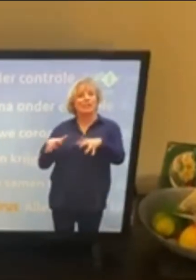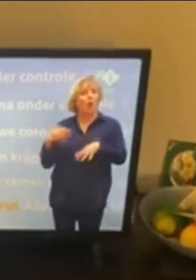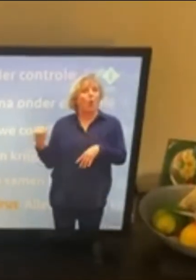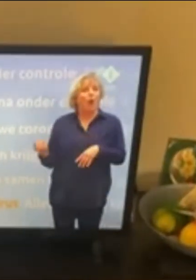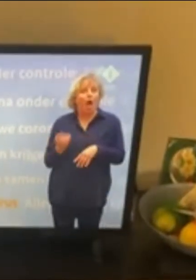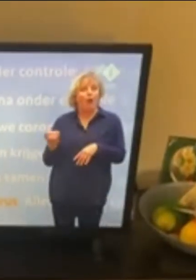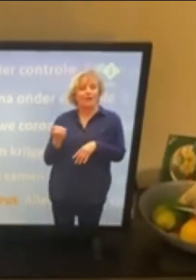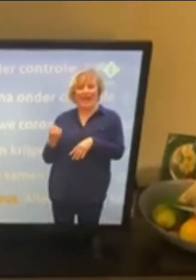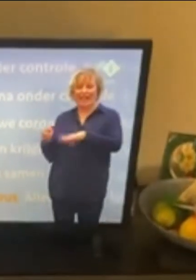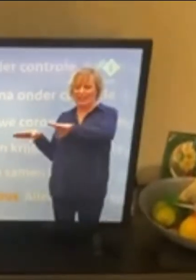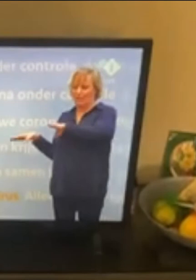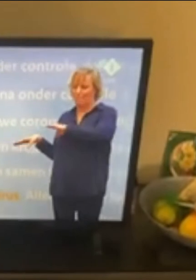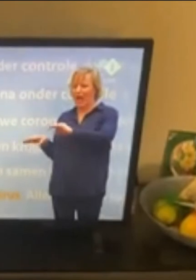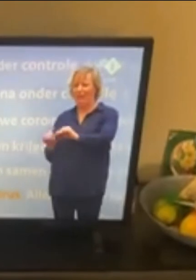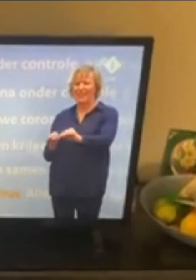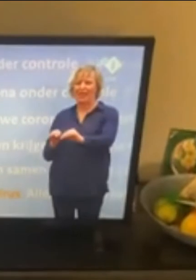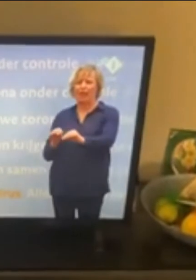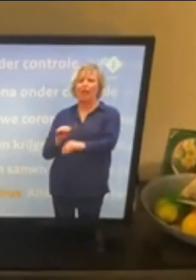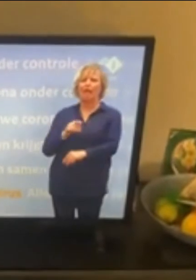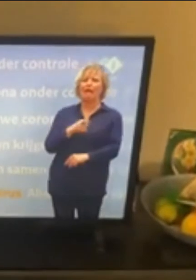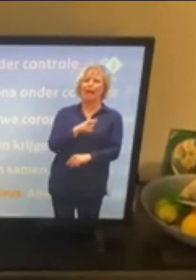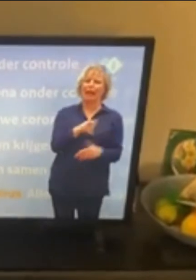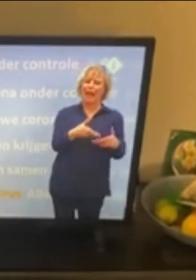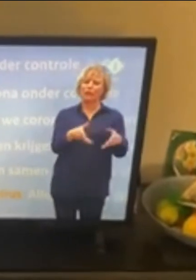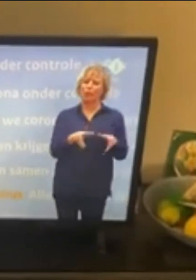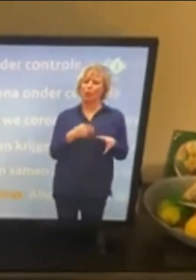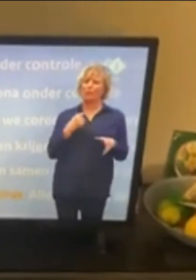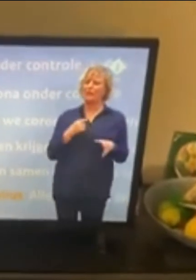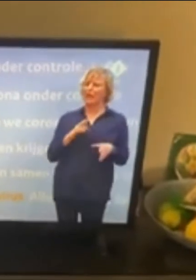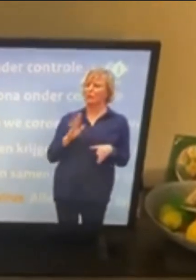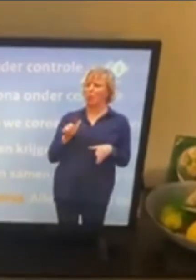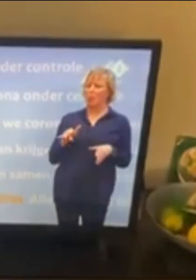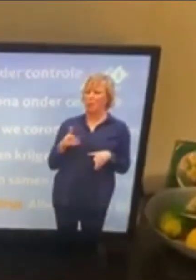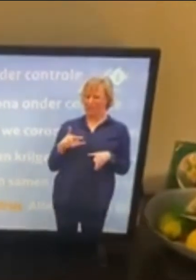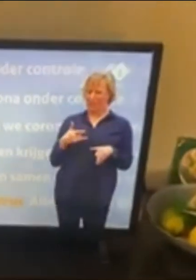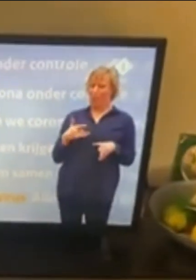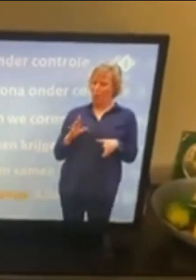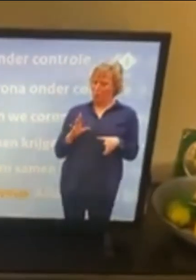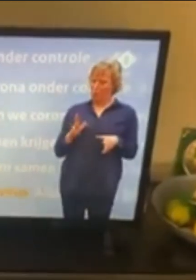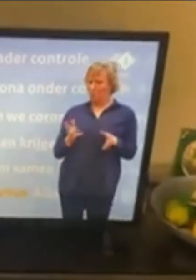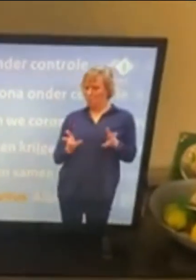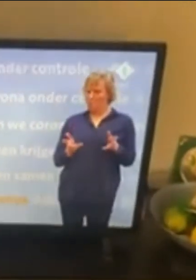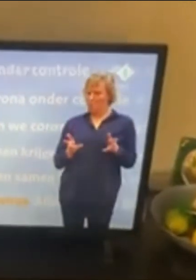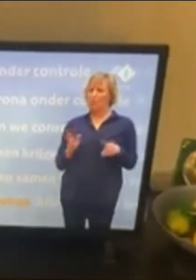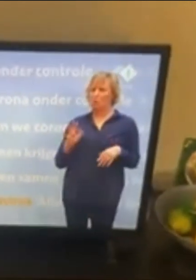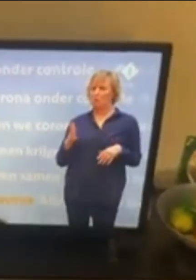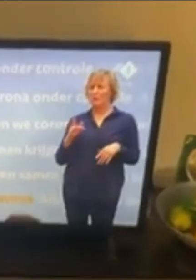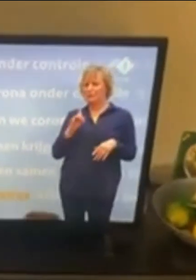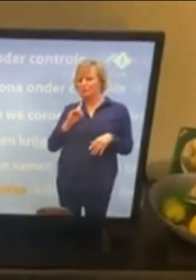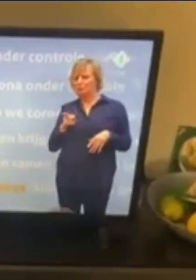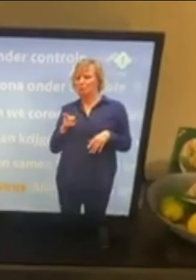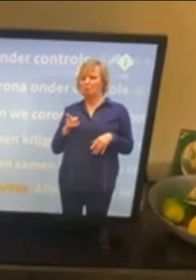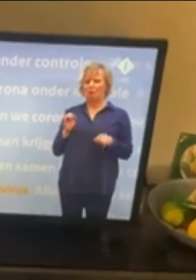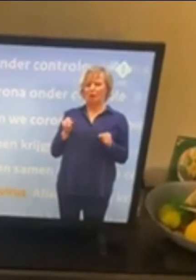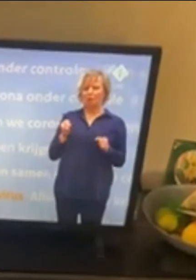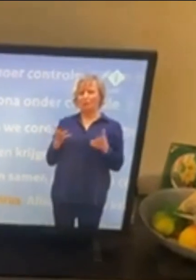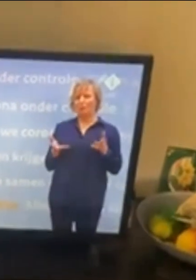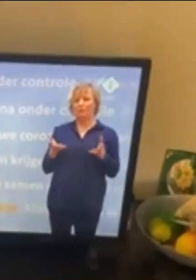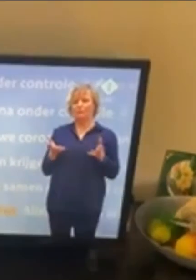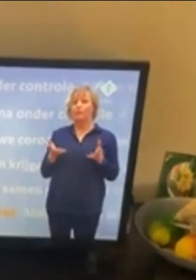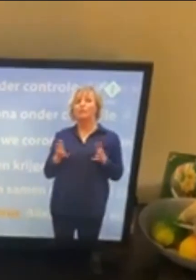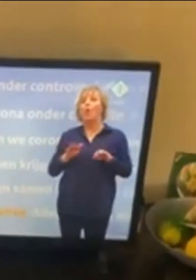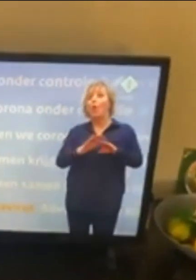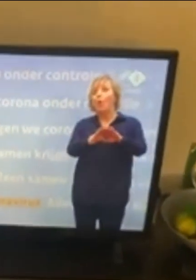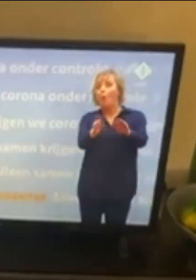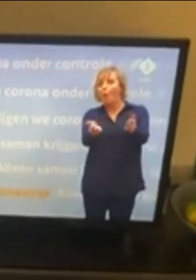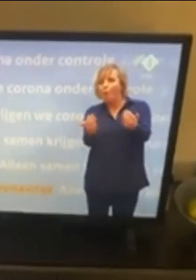dat er een kleine groep mensen is die gaat kijken, ja, geldt dat nou wel voor mij? En hoe zou ik eventueel daar niet aan hoeven te houden? En mijn oproep aan Nederland